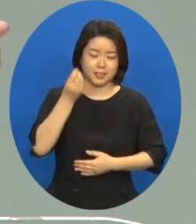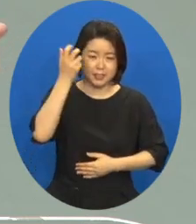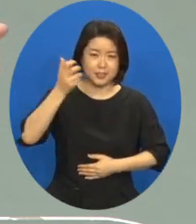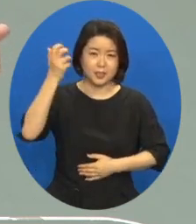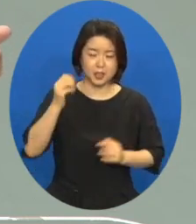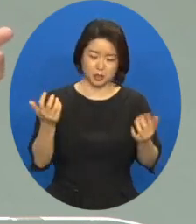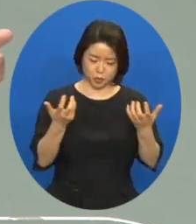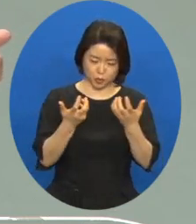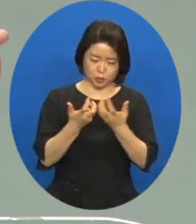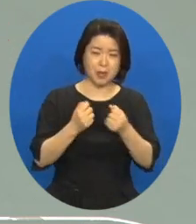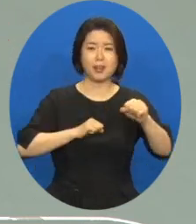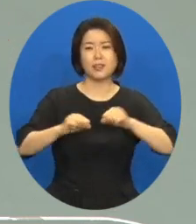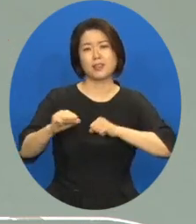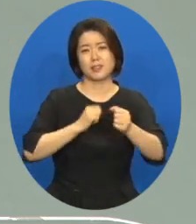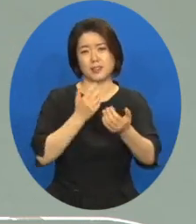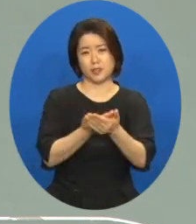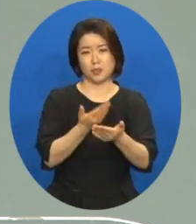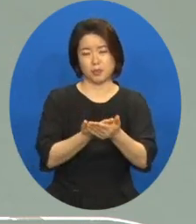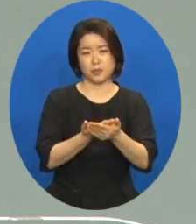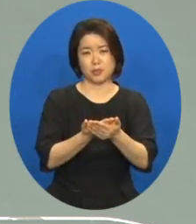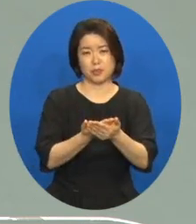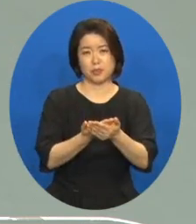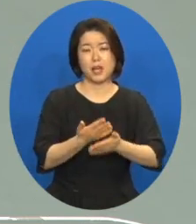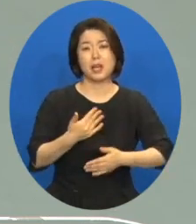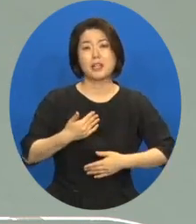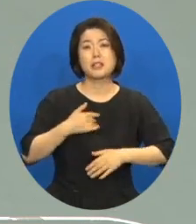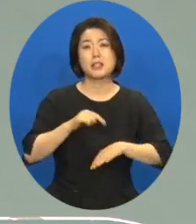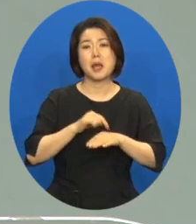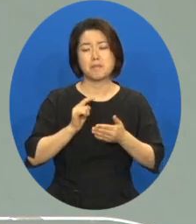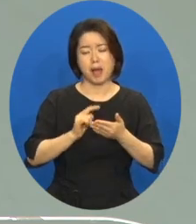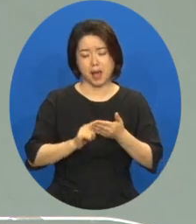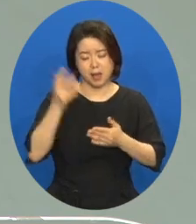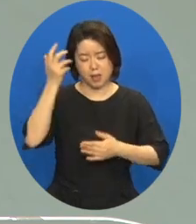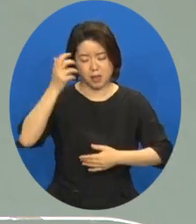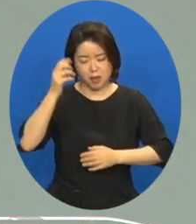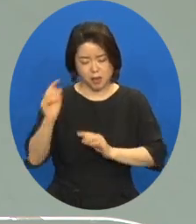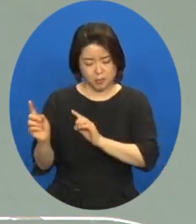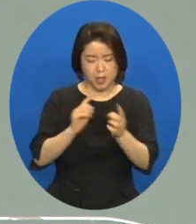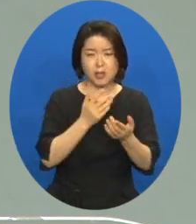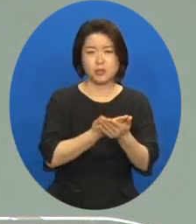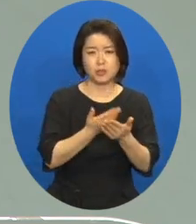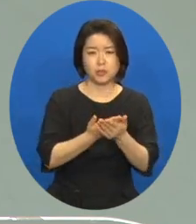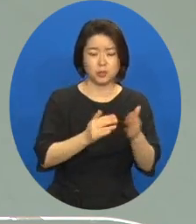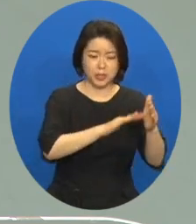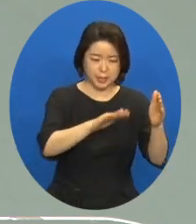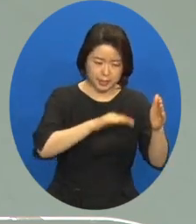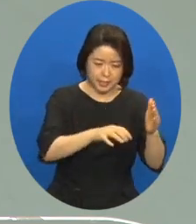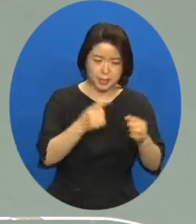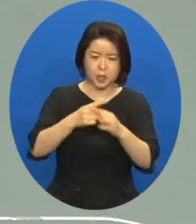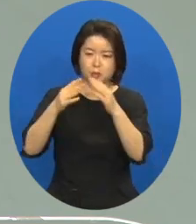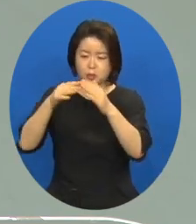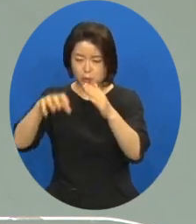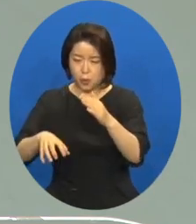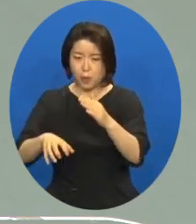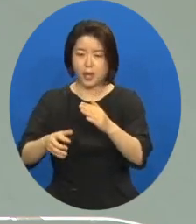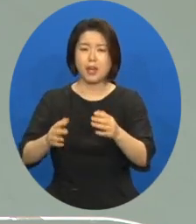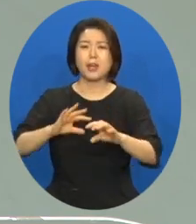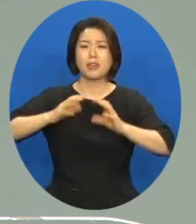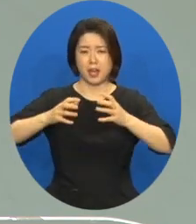역사를 주소서. 제 심령을 살리시고 우리 가정을, 교회를, 나라를,